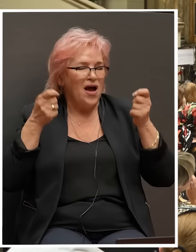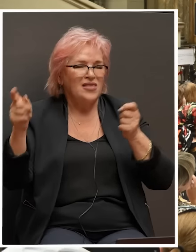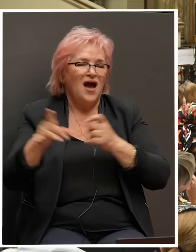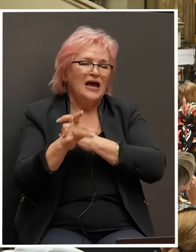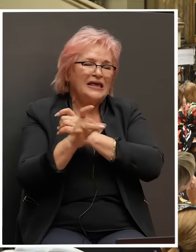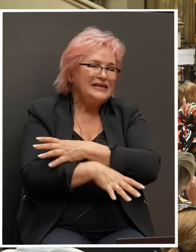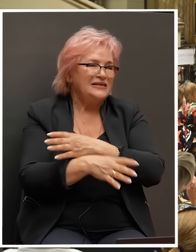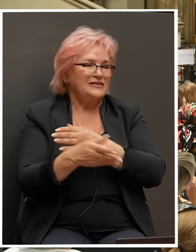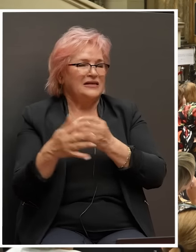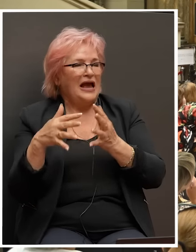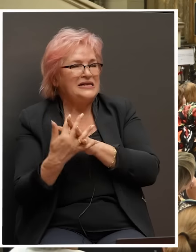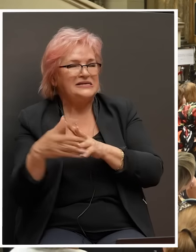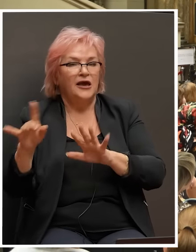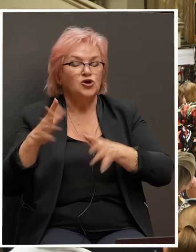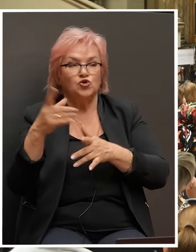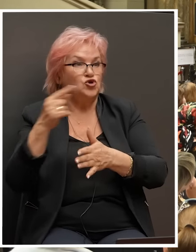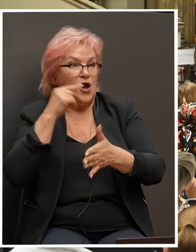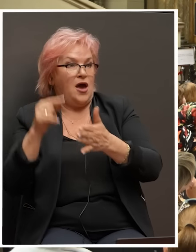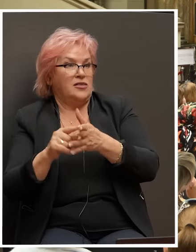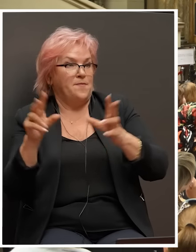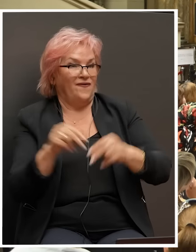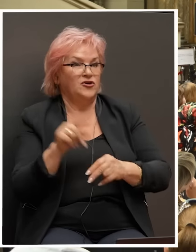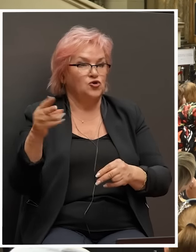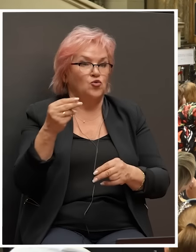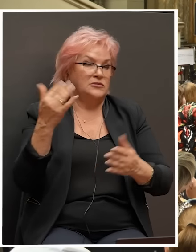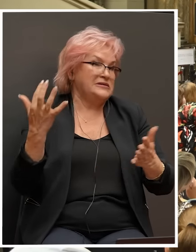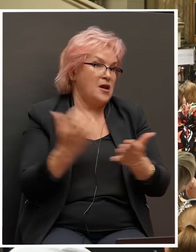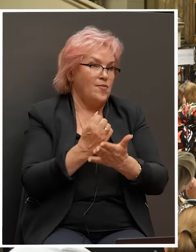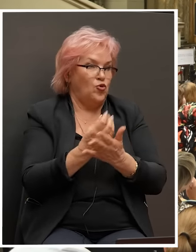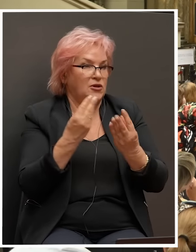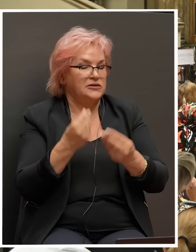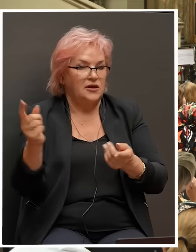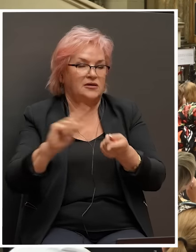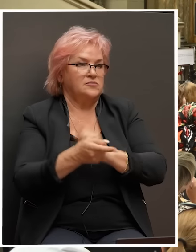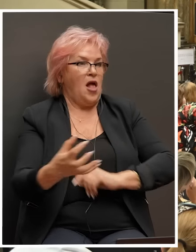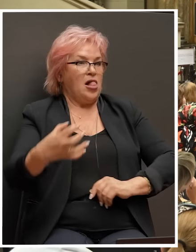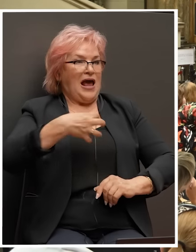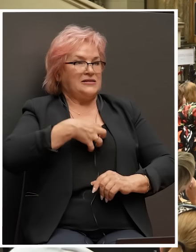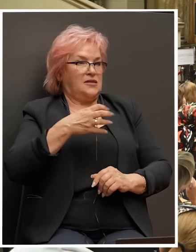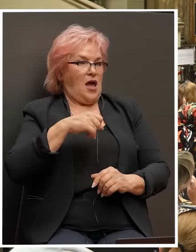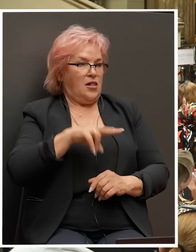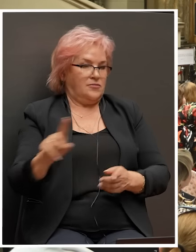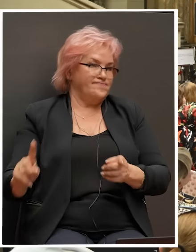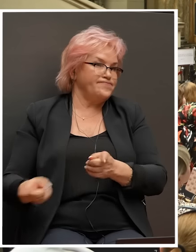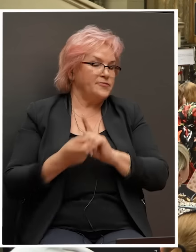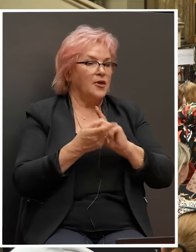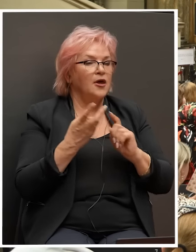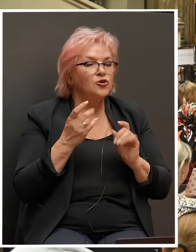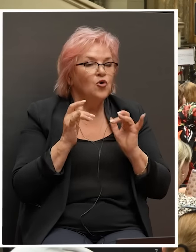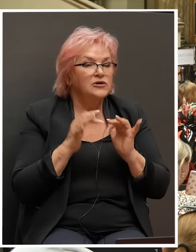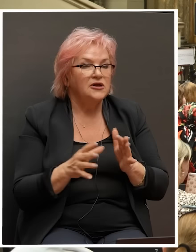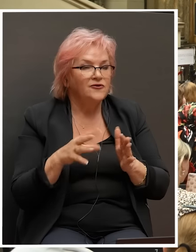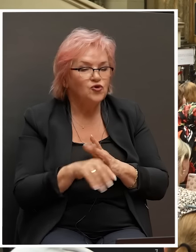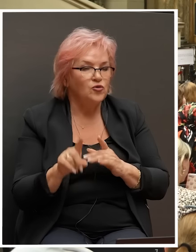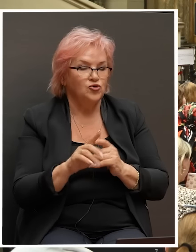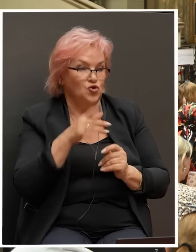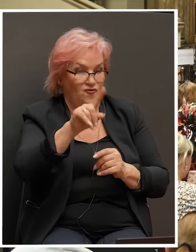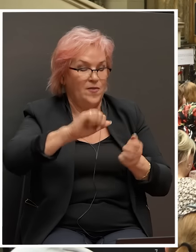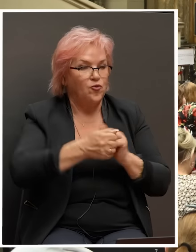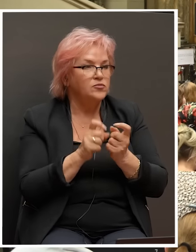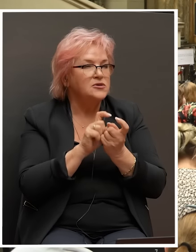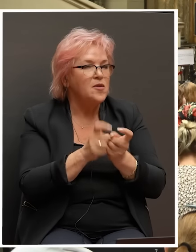нищий крестьянин, которому случайно повезло, он заработал какие-то деньги и стал кардиналом. Но дело в том, что, вы